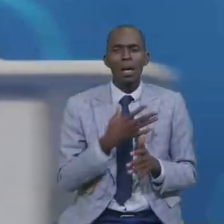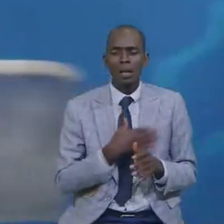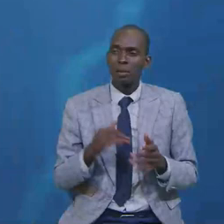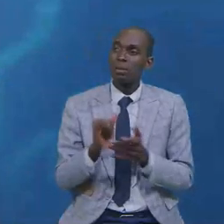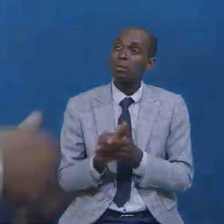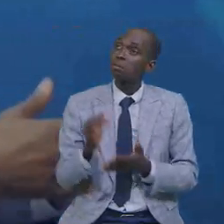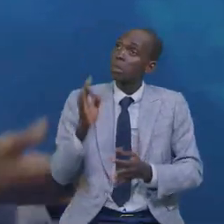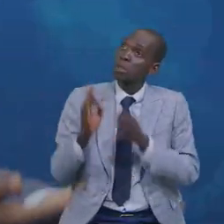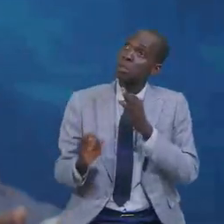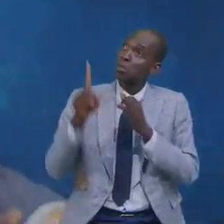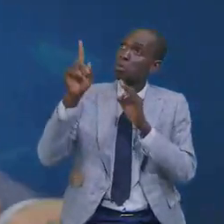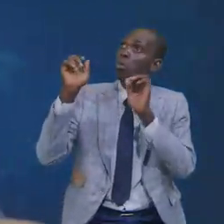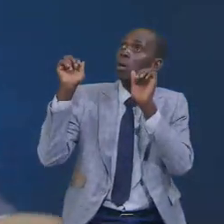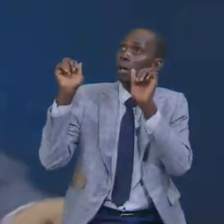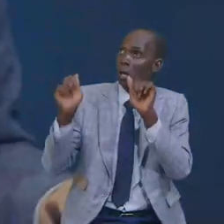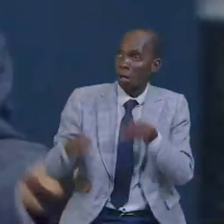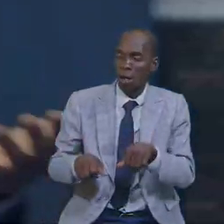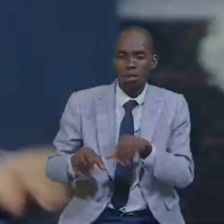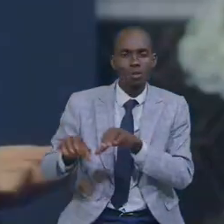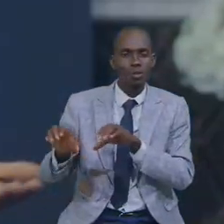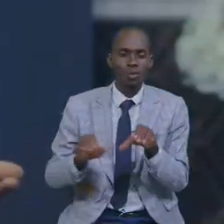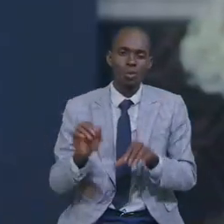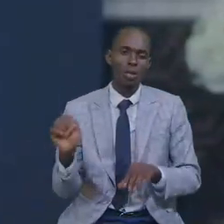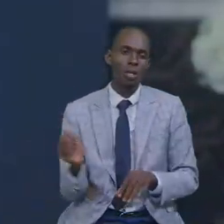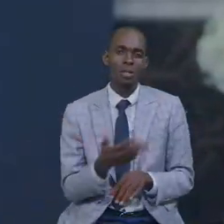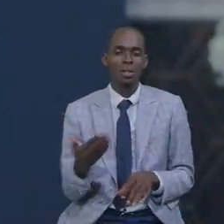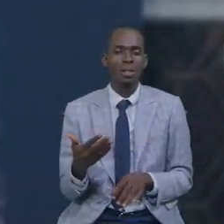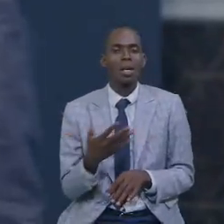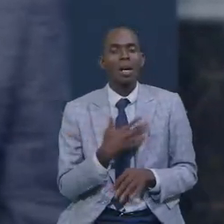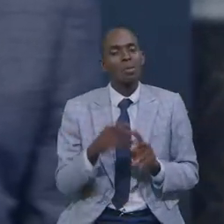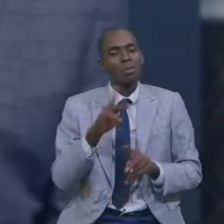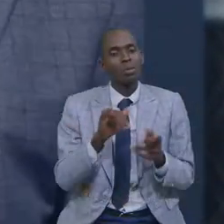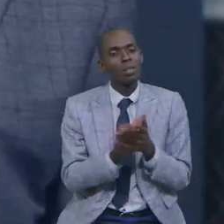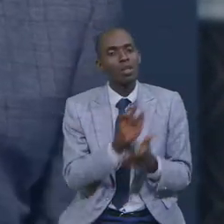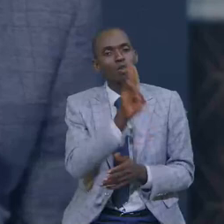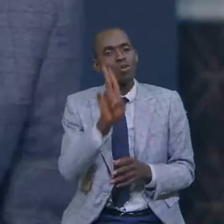tu peux faire quelque chose et les gens qui disent si